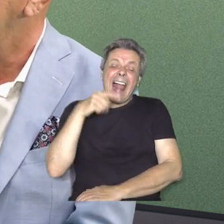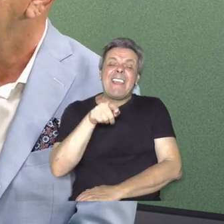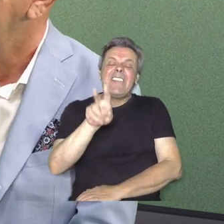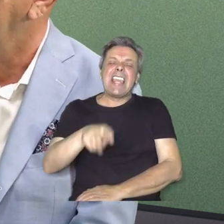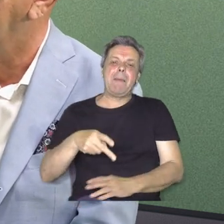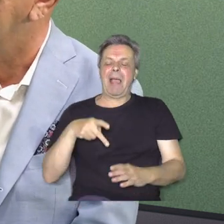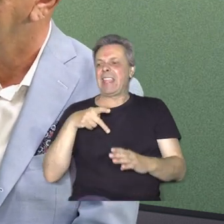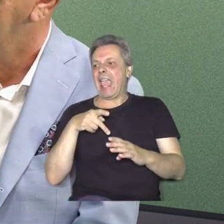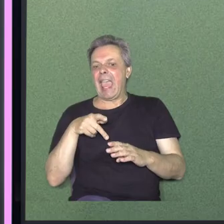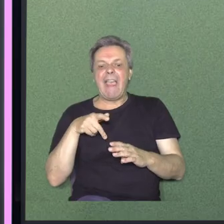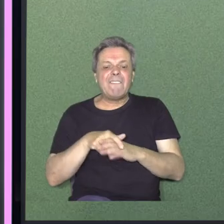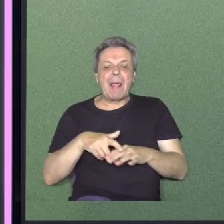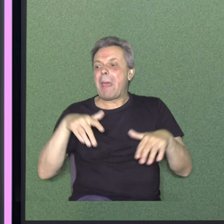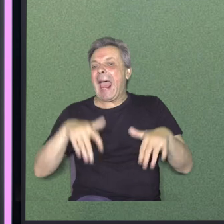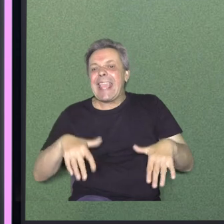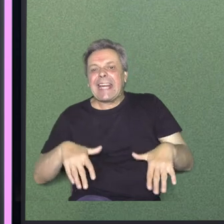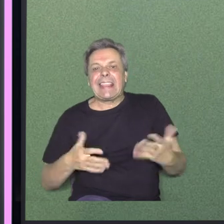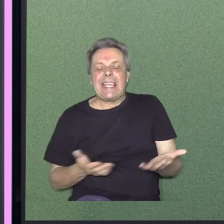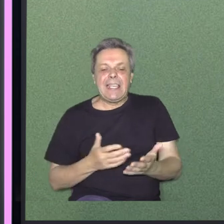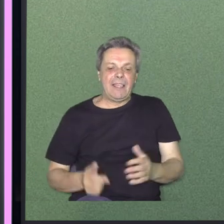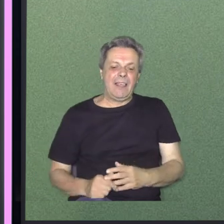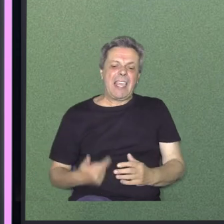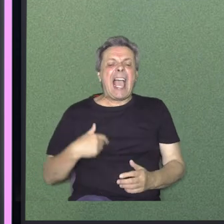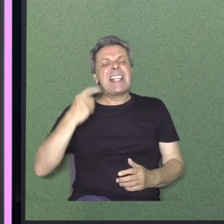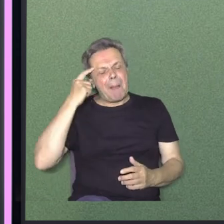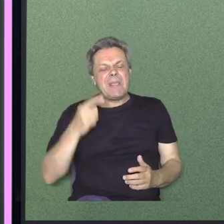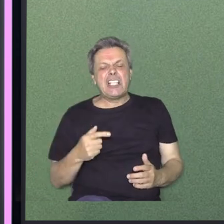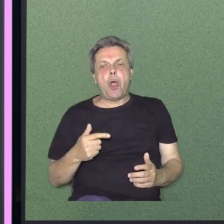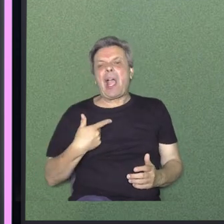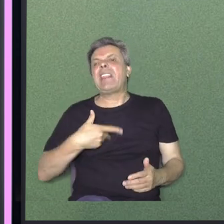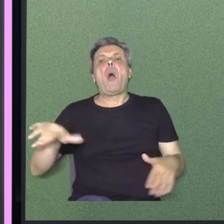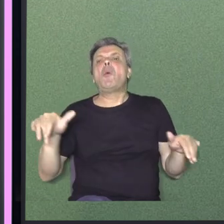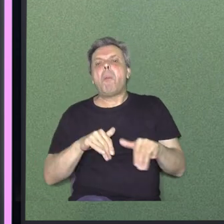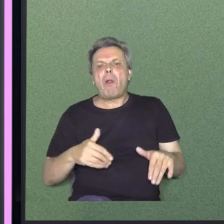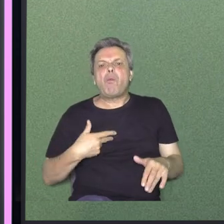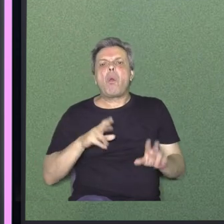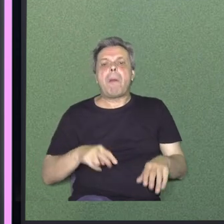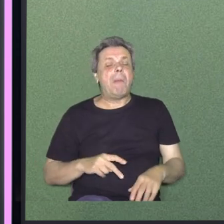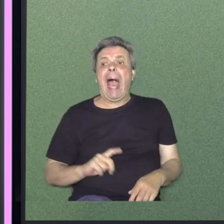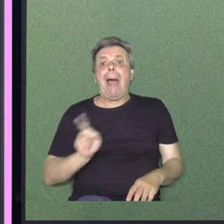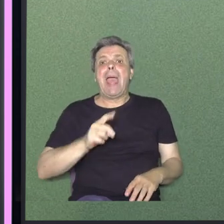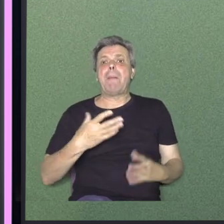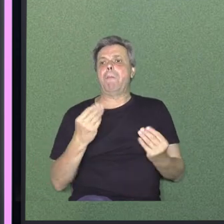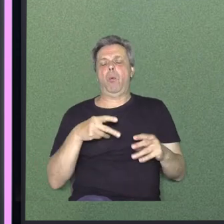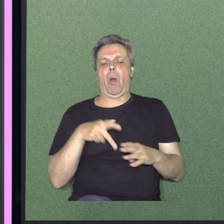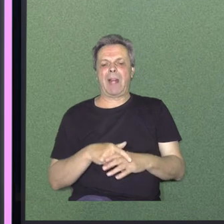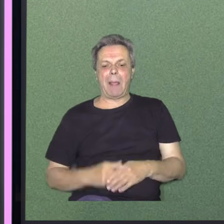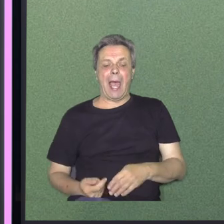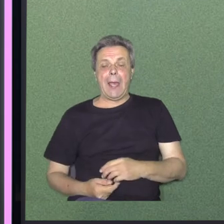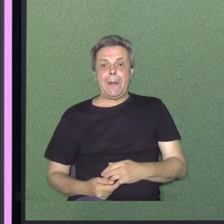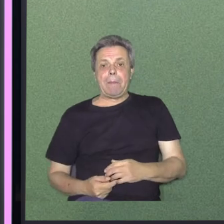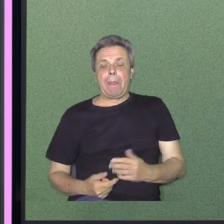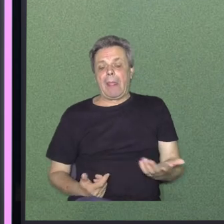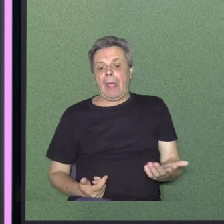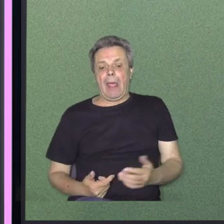vremena igrati? Pa ja sam mislio, znate, kad odem u mirovinu da ću imati puno vremena. Nemam puno,